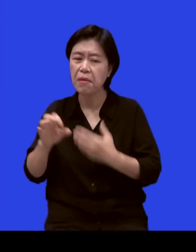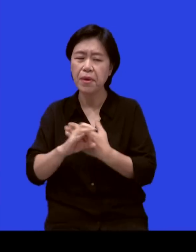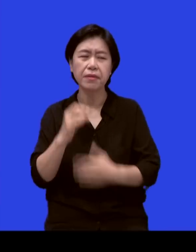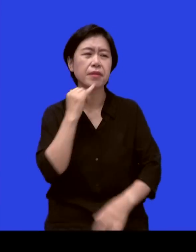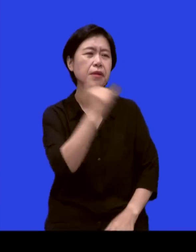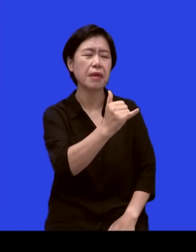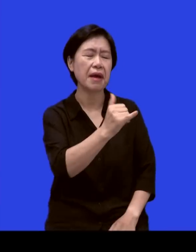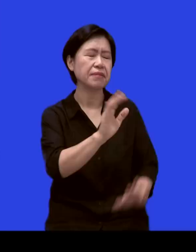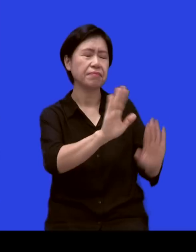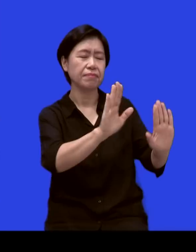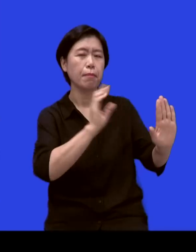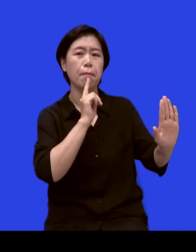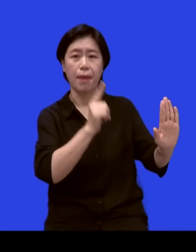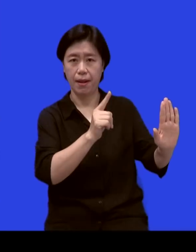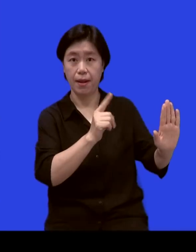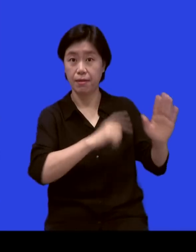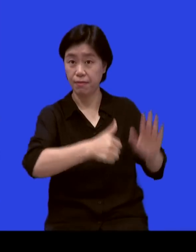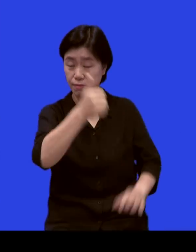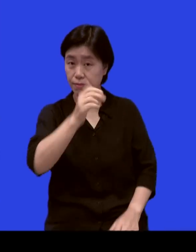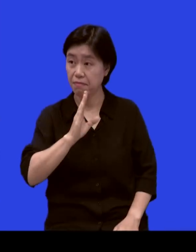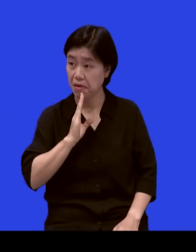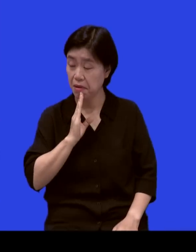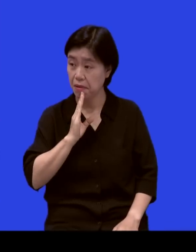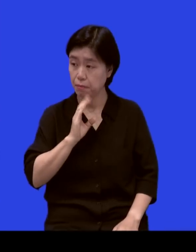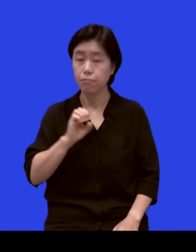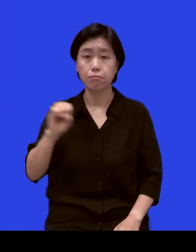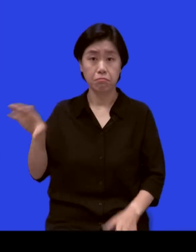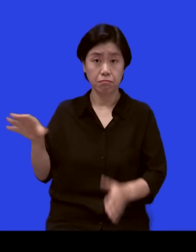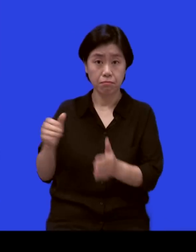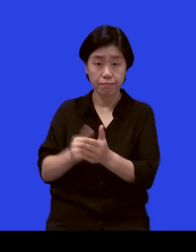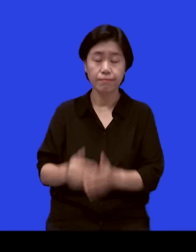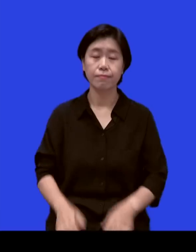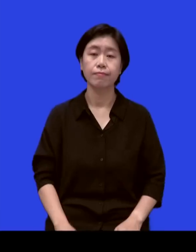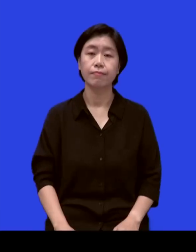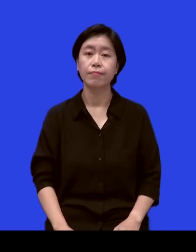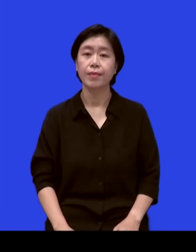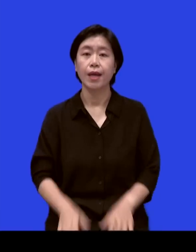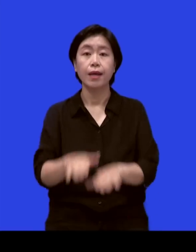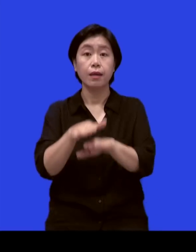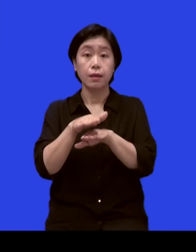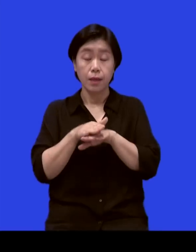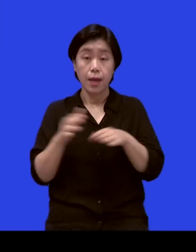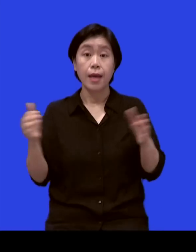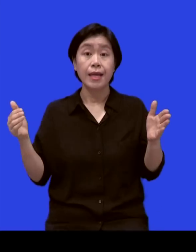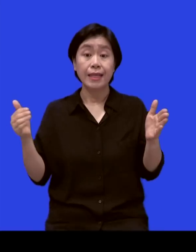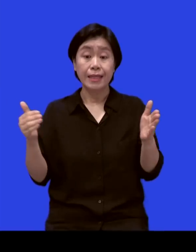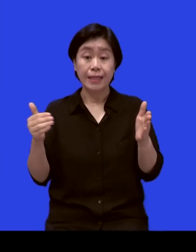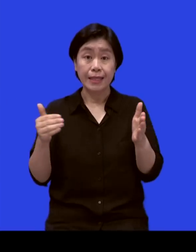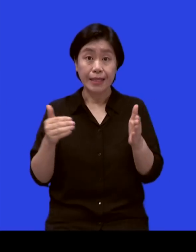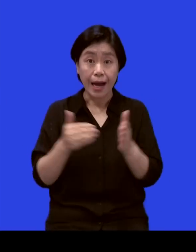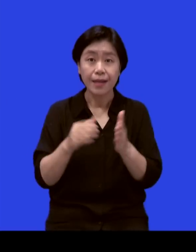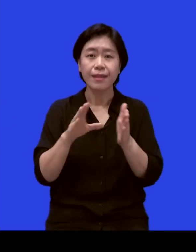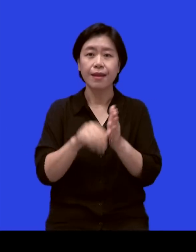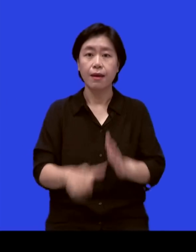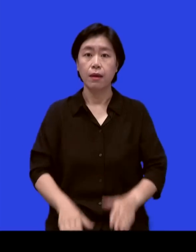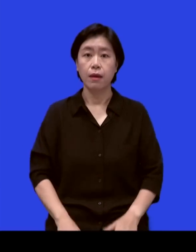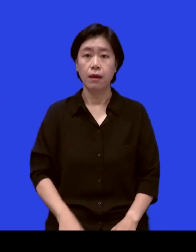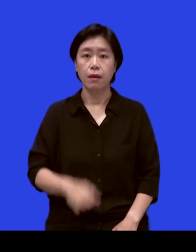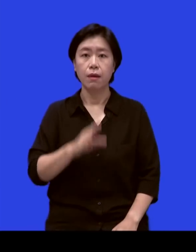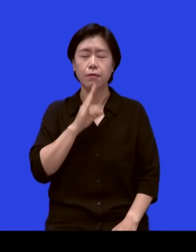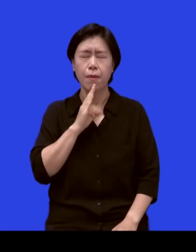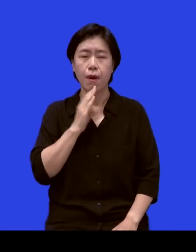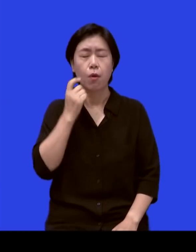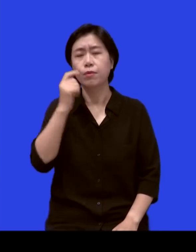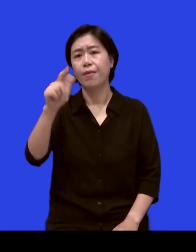전화해야겠다. 예. 왜냐면 사고 날 수 있으니까. 그렇죠. 그래갖고 이제 예배를 드리고 이제 근데 이제 거짓말 같이 예.